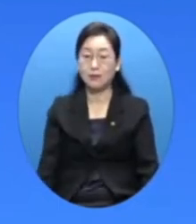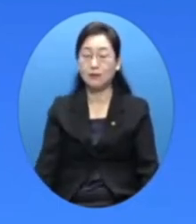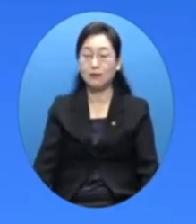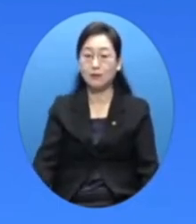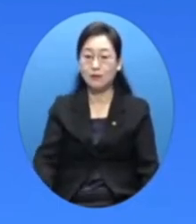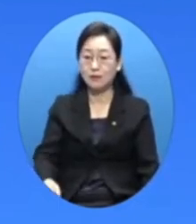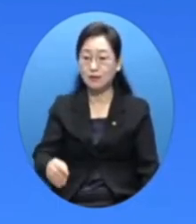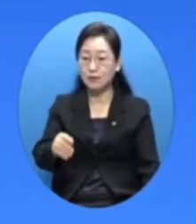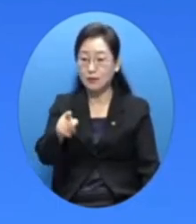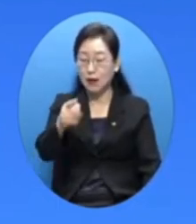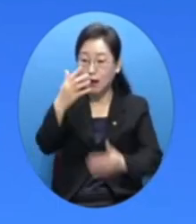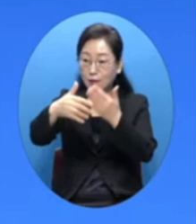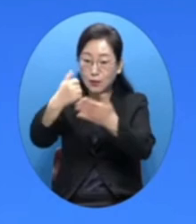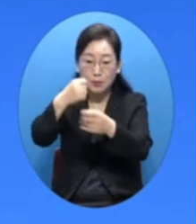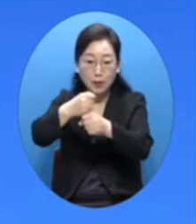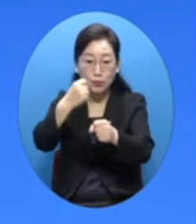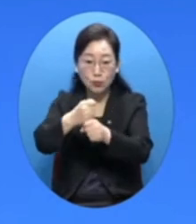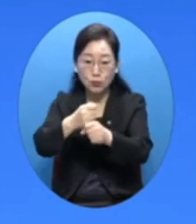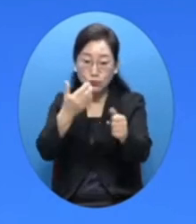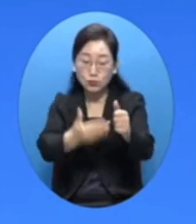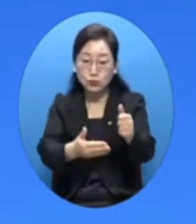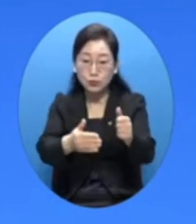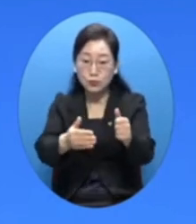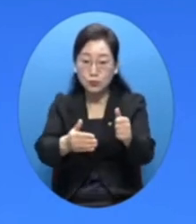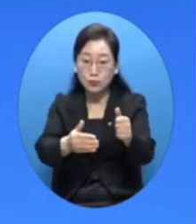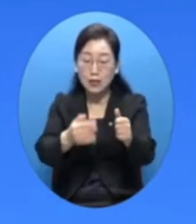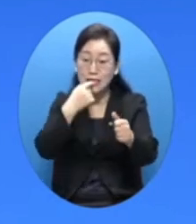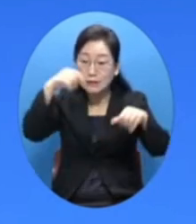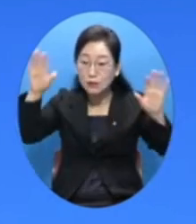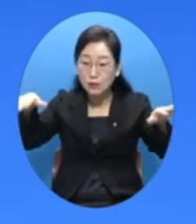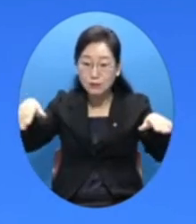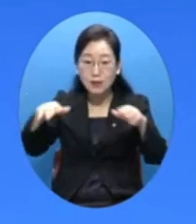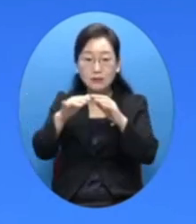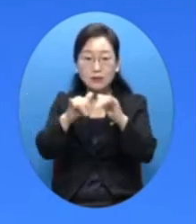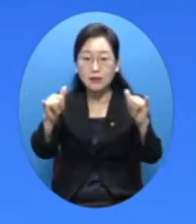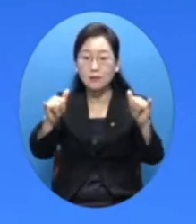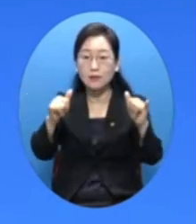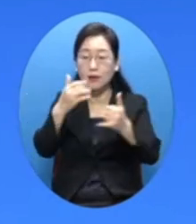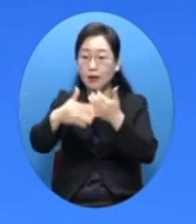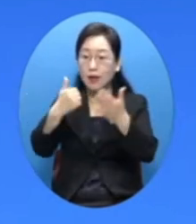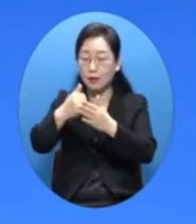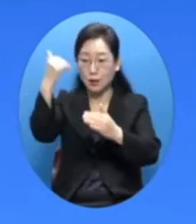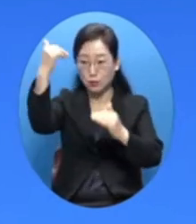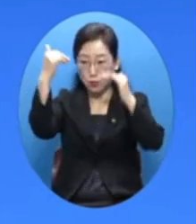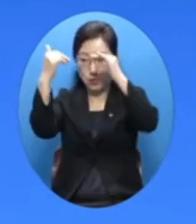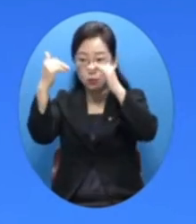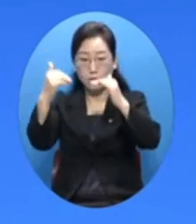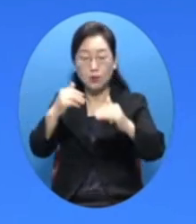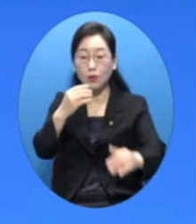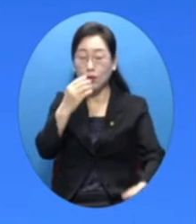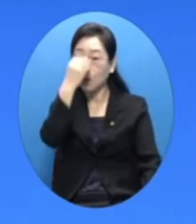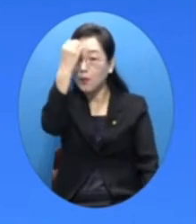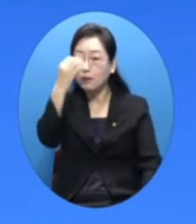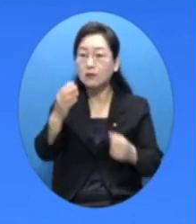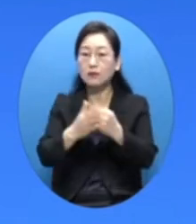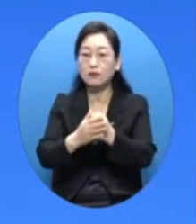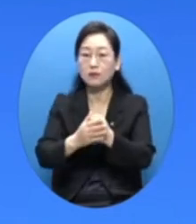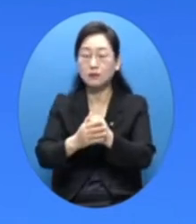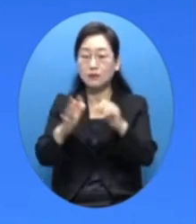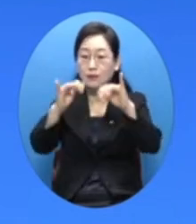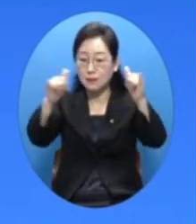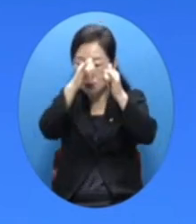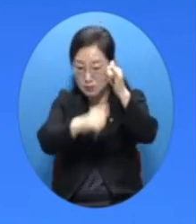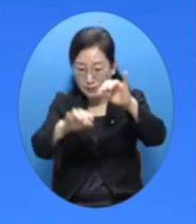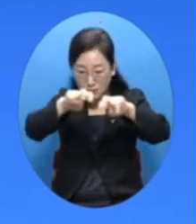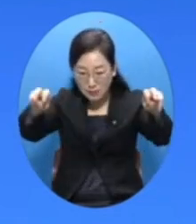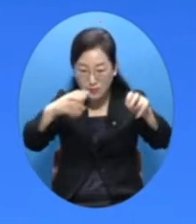피조물인 천사가 피조물인 사람이 하나님처럼 내려갔던 교만 때문에 인류의 역사 가운데 죄가